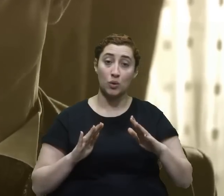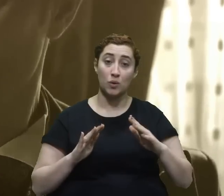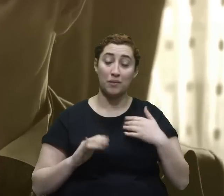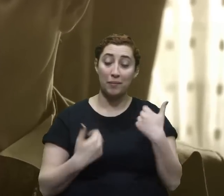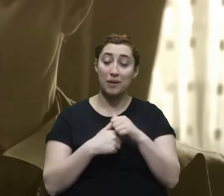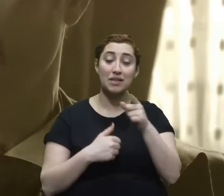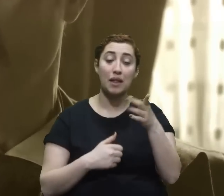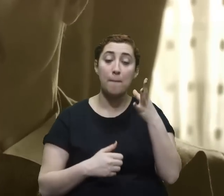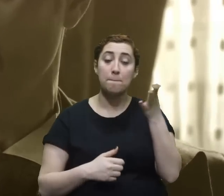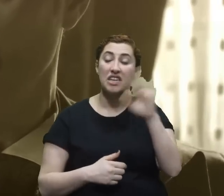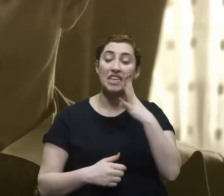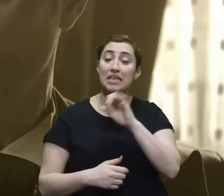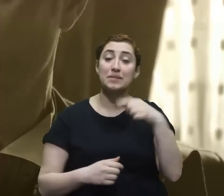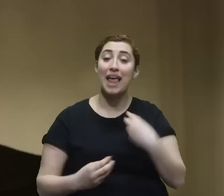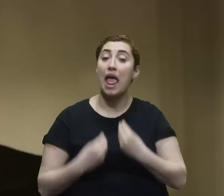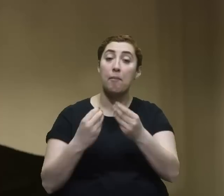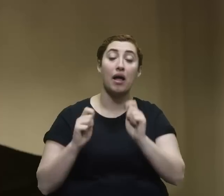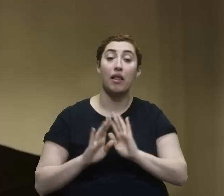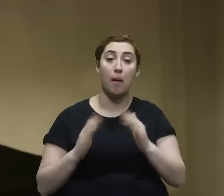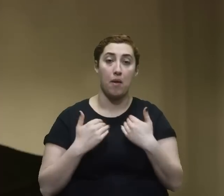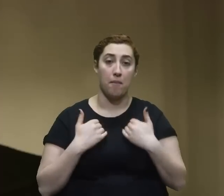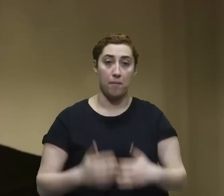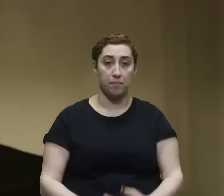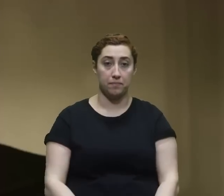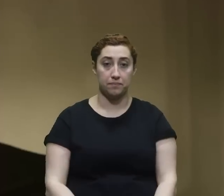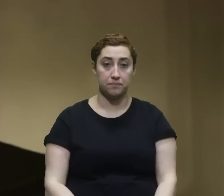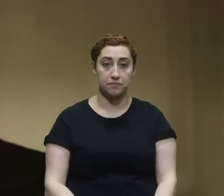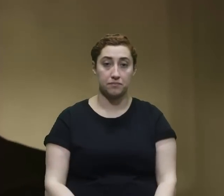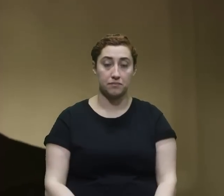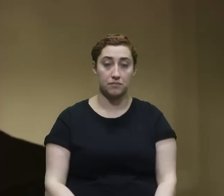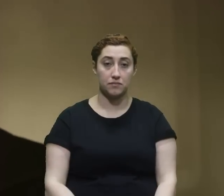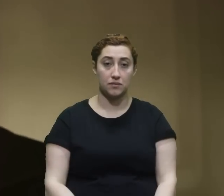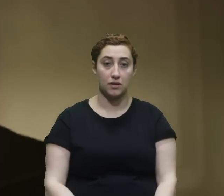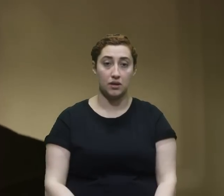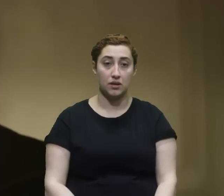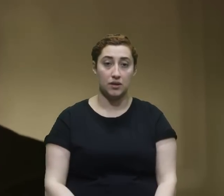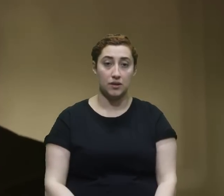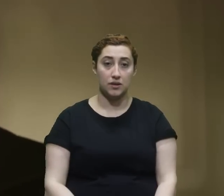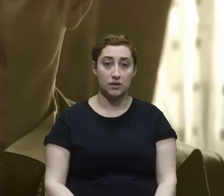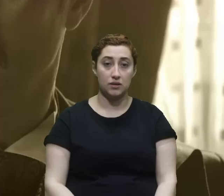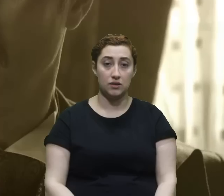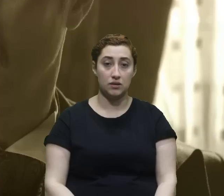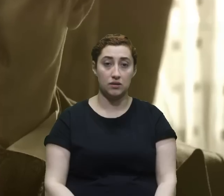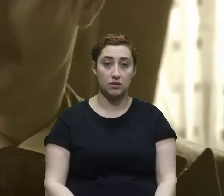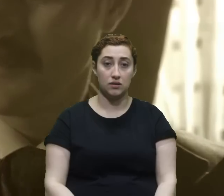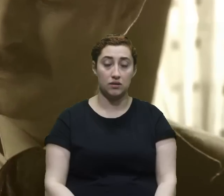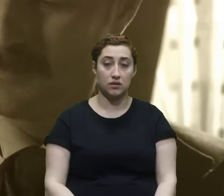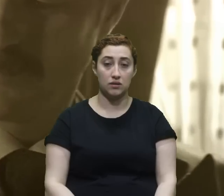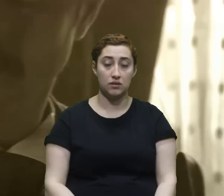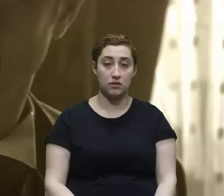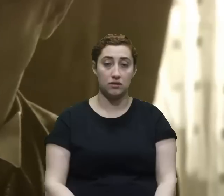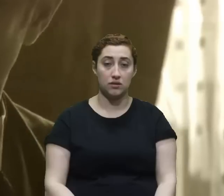senden başka kimseye emanet edemem. Ethem düşünüyor. Her şey kahverengi tonlarda akbar Ethem'e